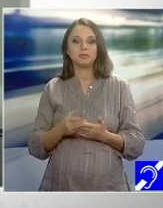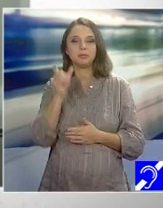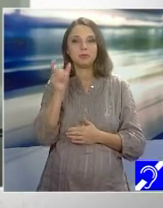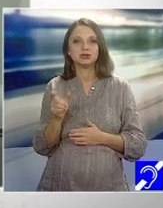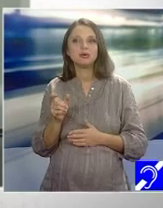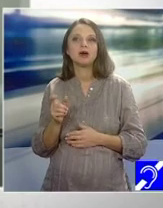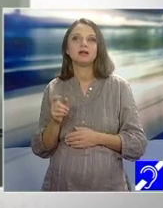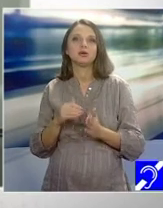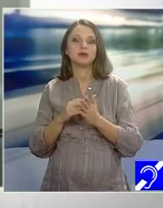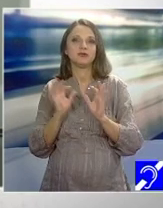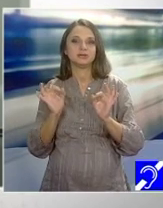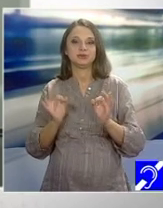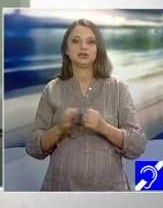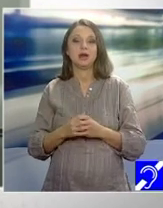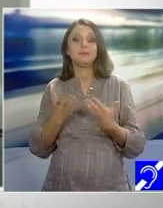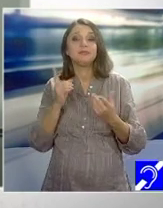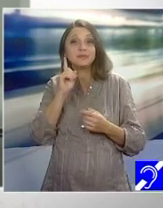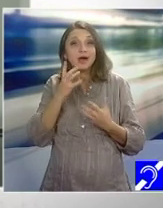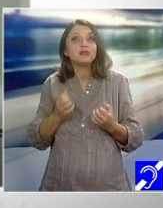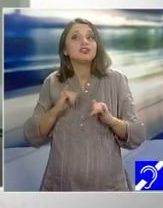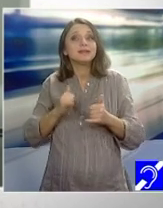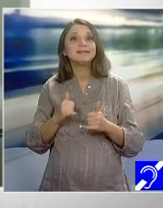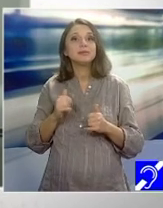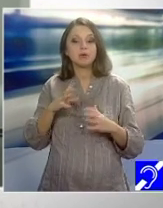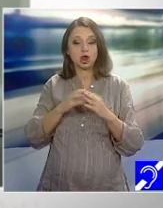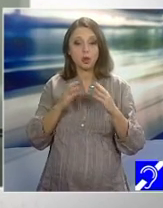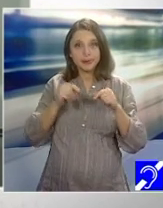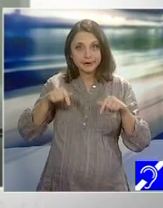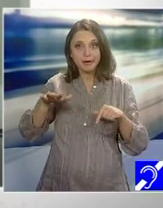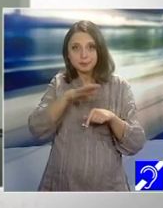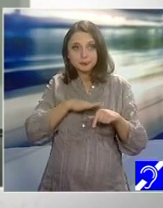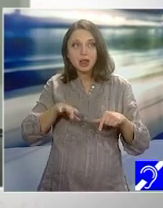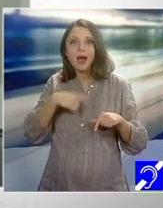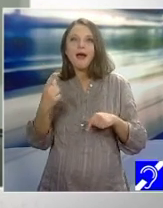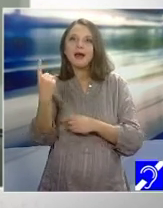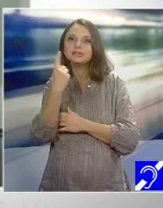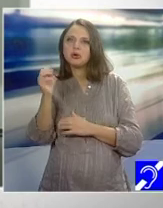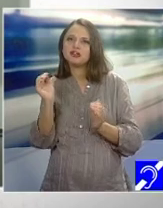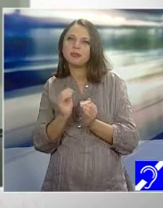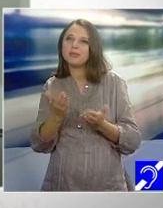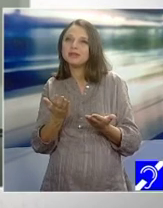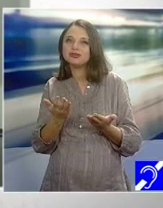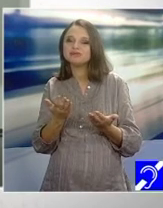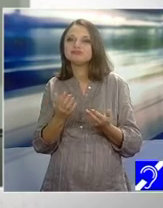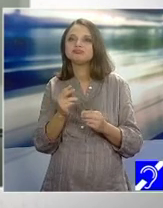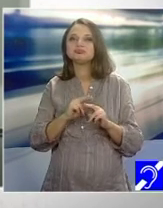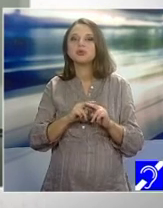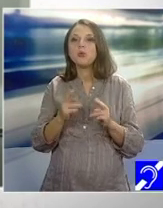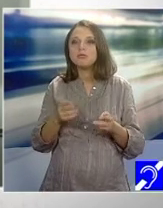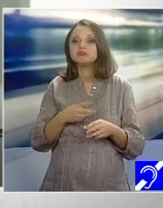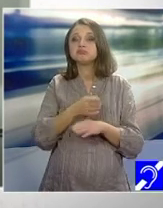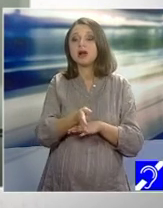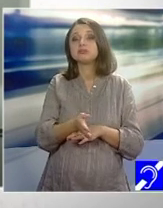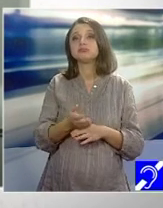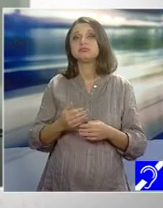incluziunea persoanelor cu nevoi speciale. Ce se întâmplă însă în România, în alte orașe mai mici decât Cluj-Napoca? Există accesibilități?